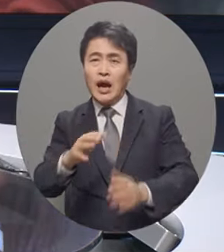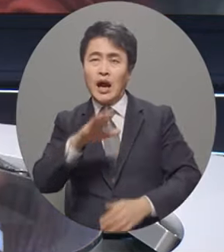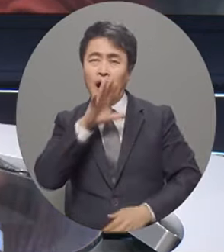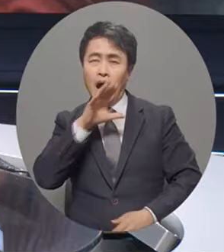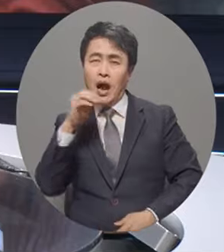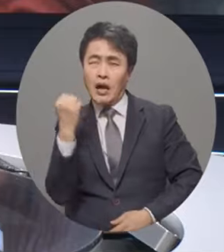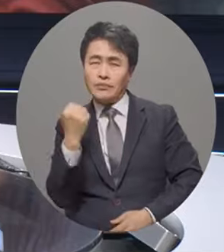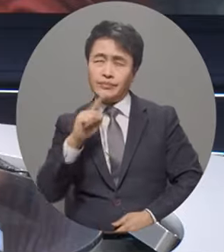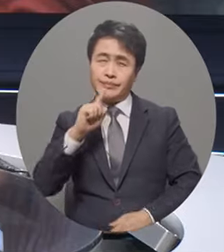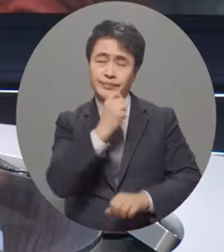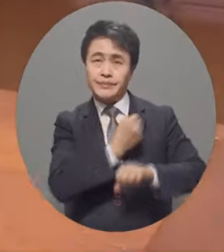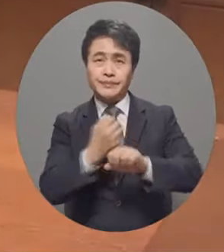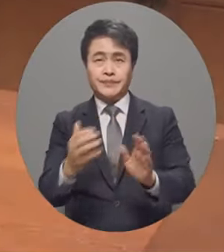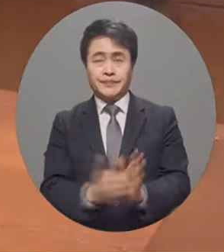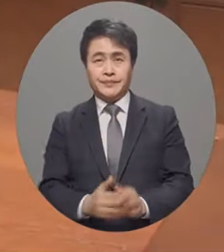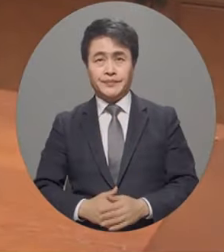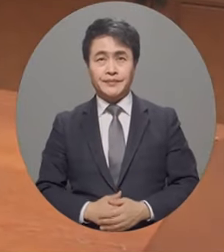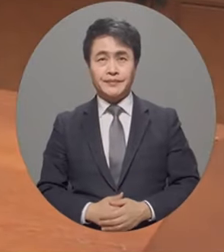기자입니다.